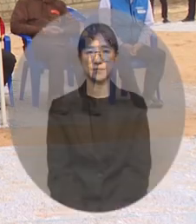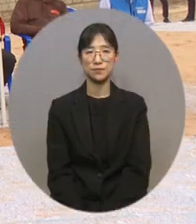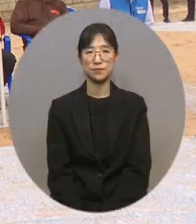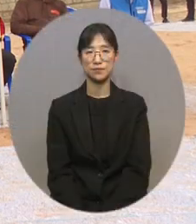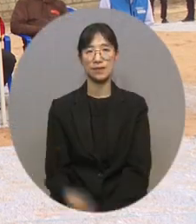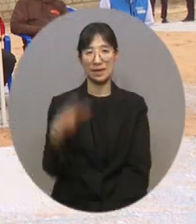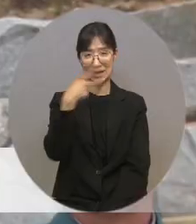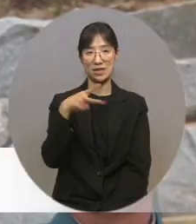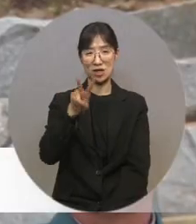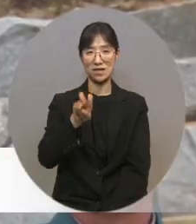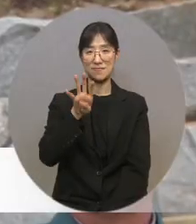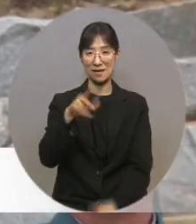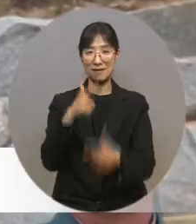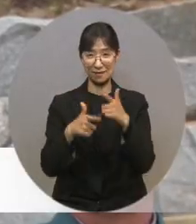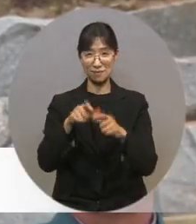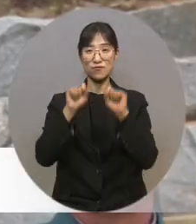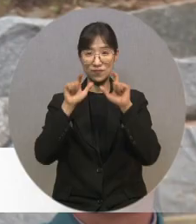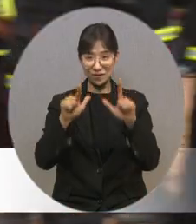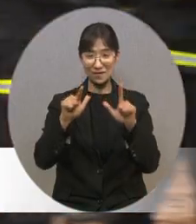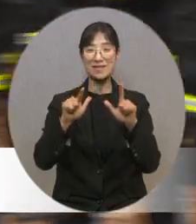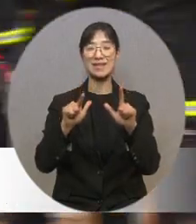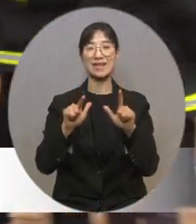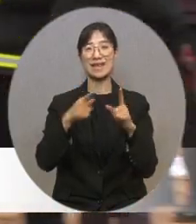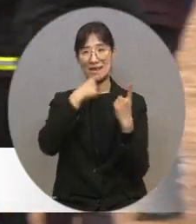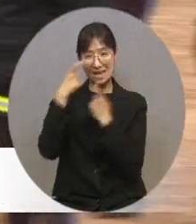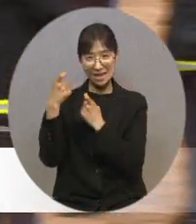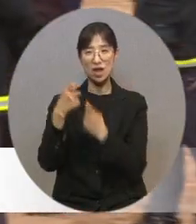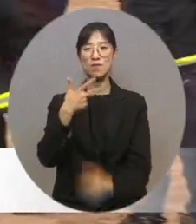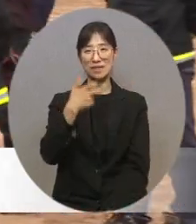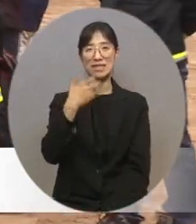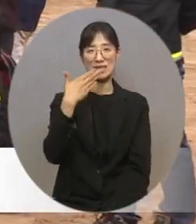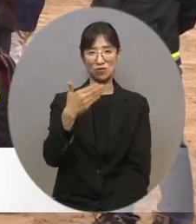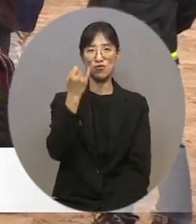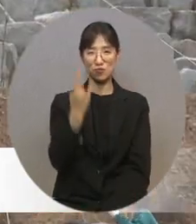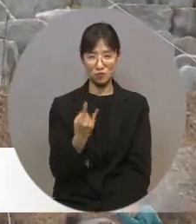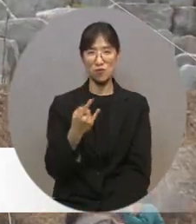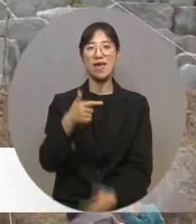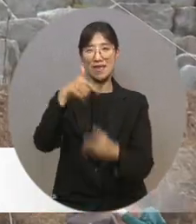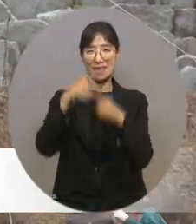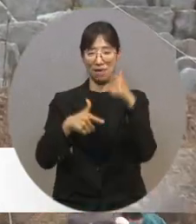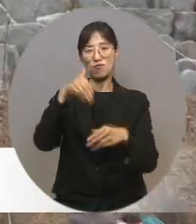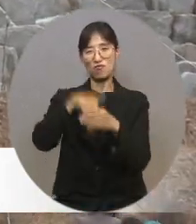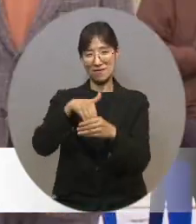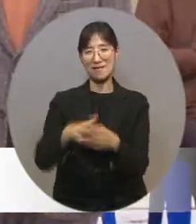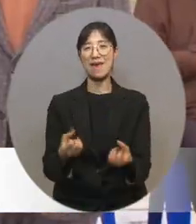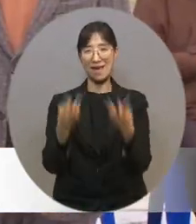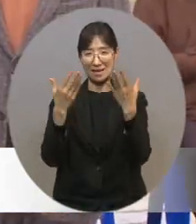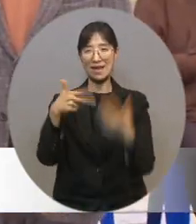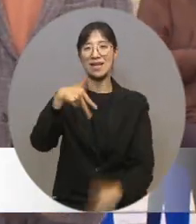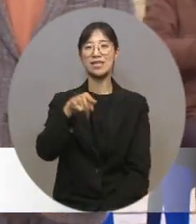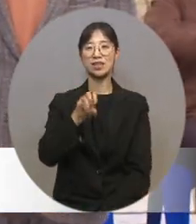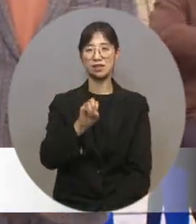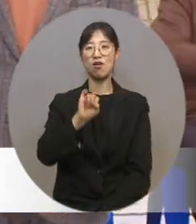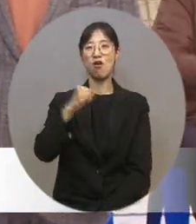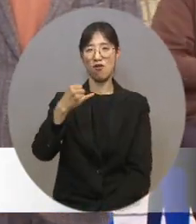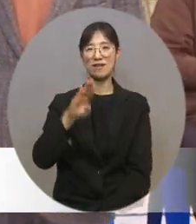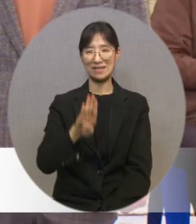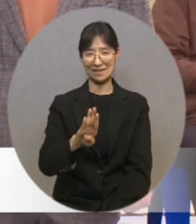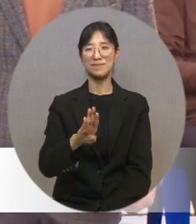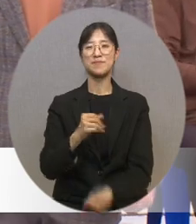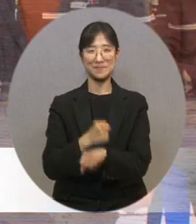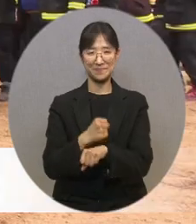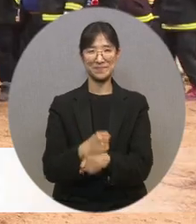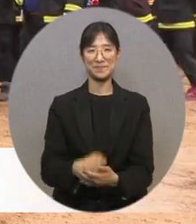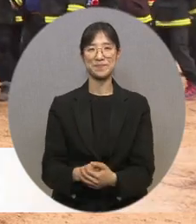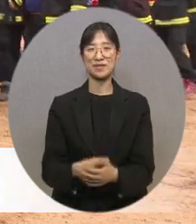2024년 식목일을 맞이해 정읍시에서는 제79회 식목이 나무심기 행사를 개최했습니다. 이날 행사에는 이학수